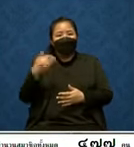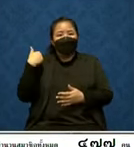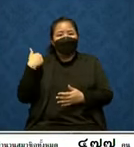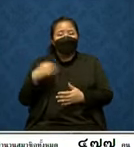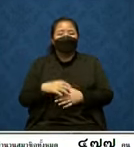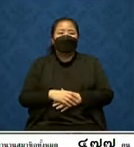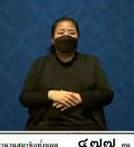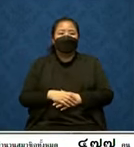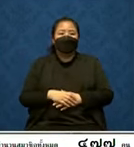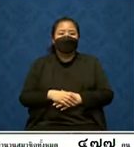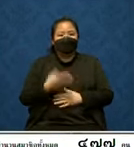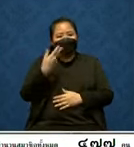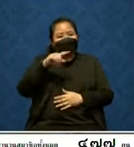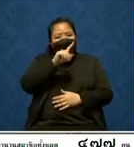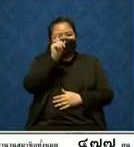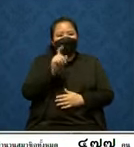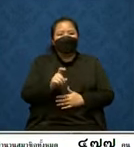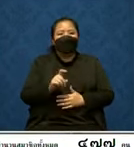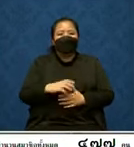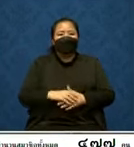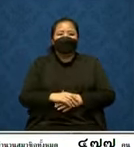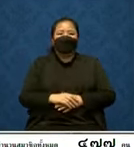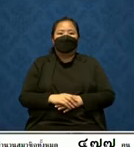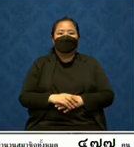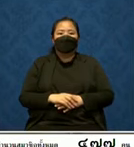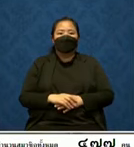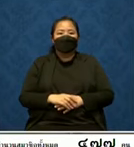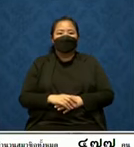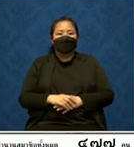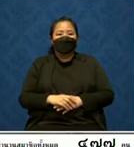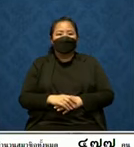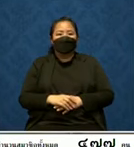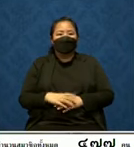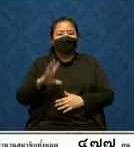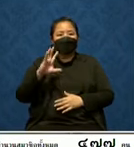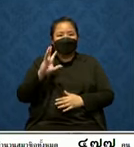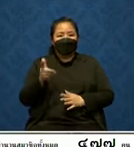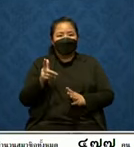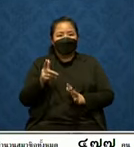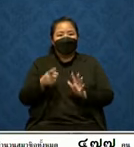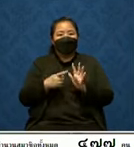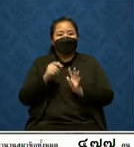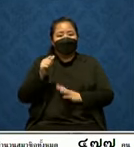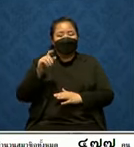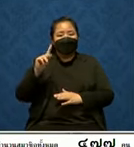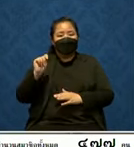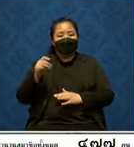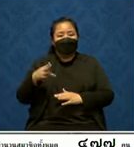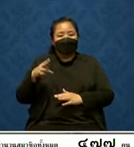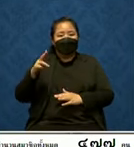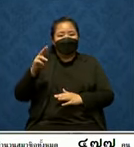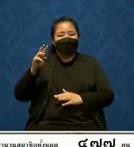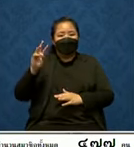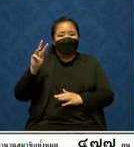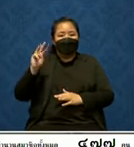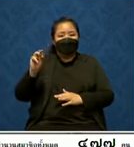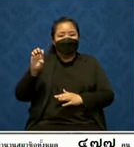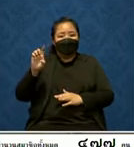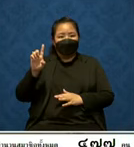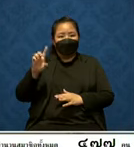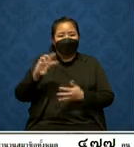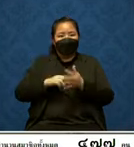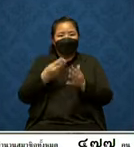ตรงนี้เป็นข้อสงสัยอย่างมากนะครับท่านประธานชอทวีเอง พลเอกประยุทธ์ในสมัยคสช.